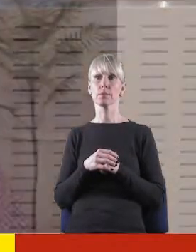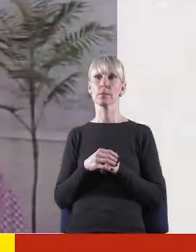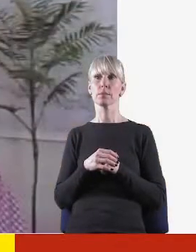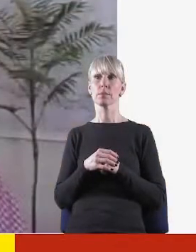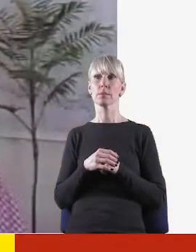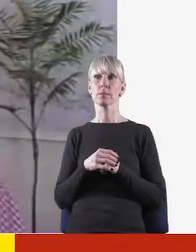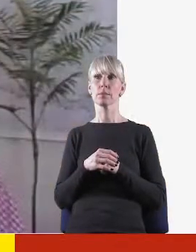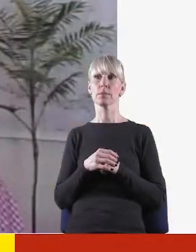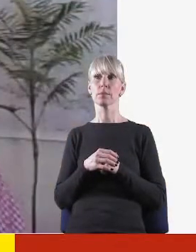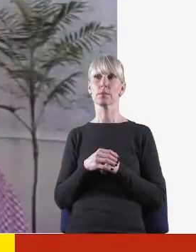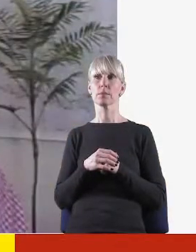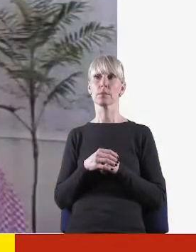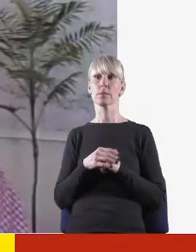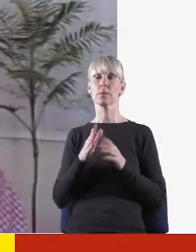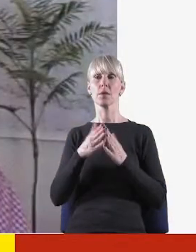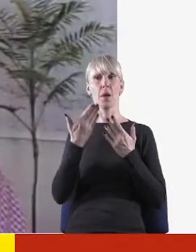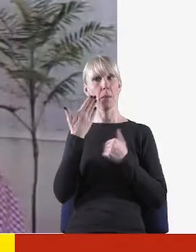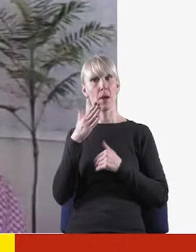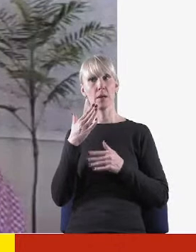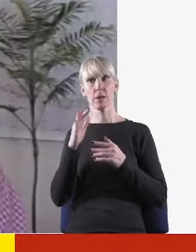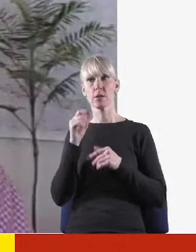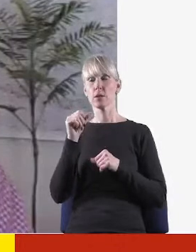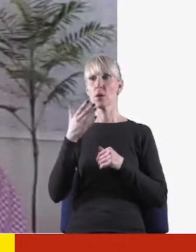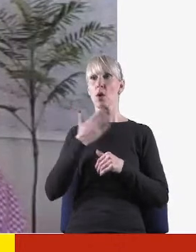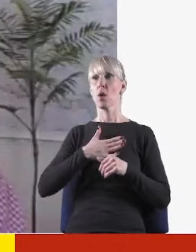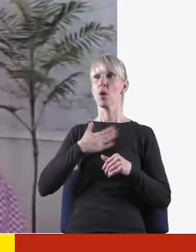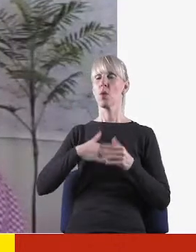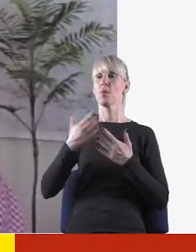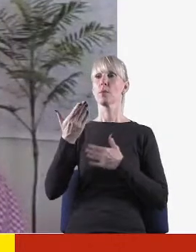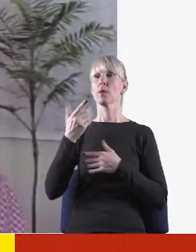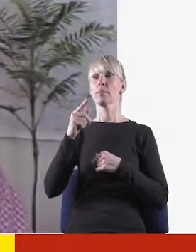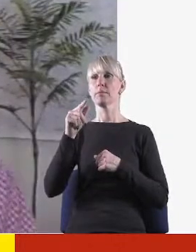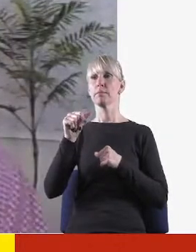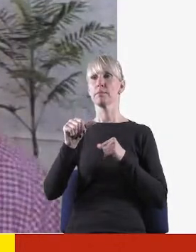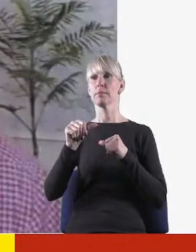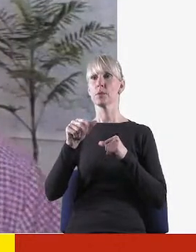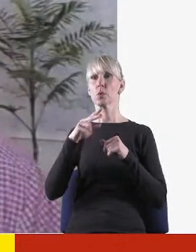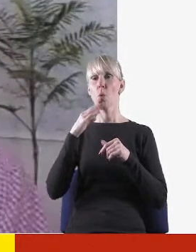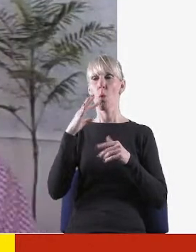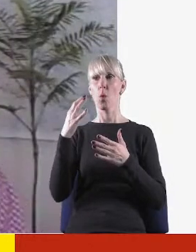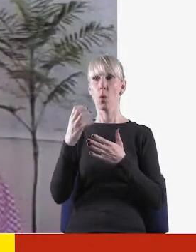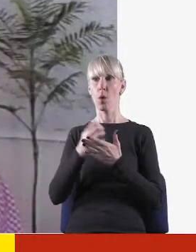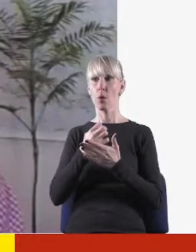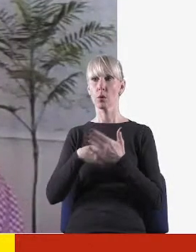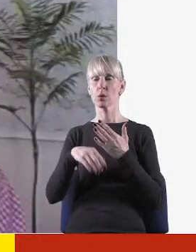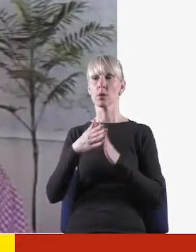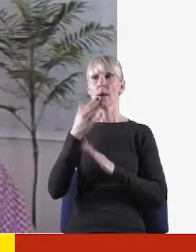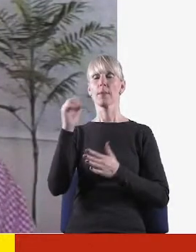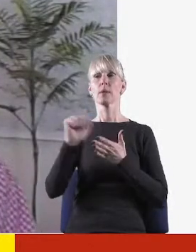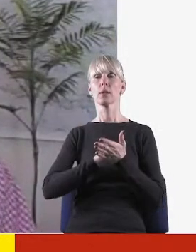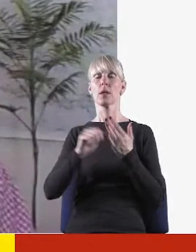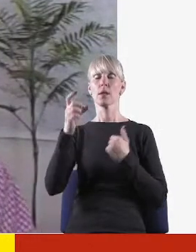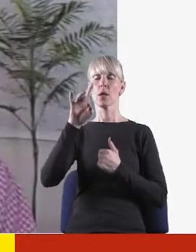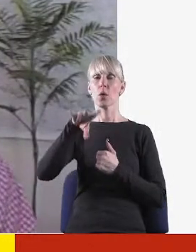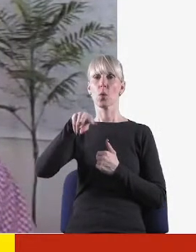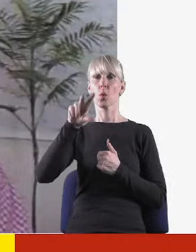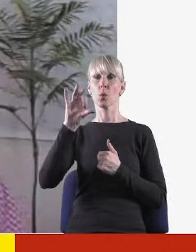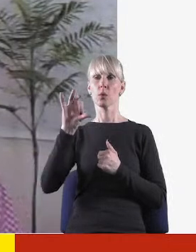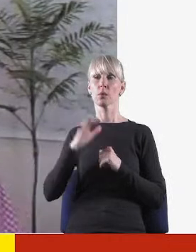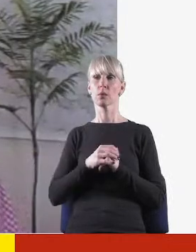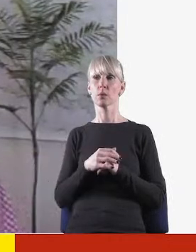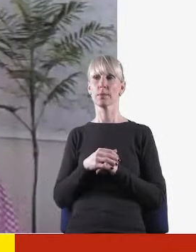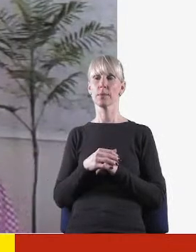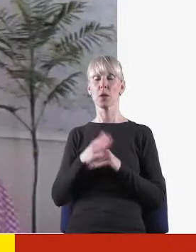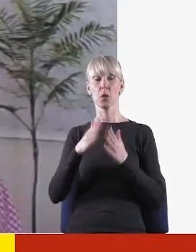lubię takie roczniki, które produkuję, które korzystam z danych GUS-u i sobie pozwoliłem